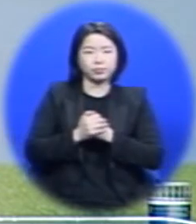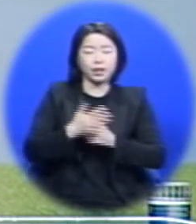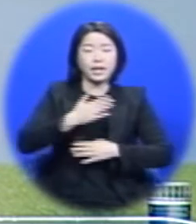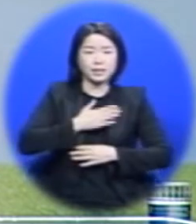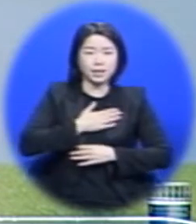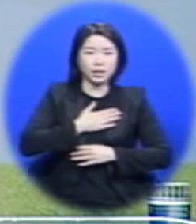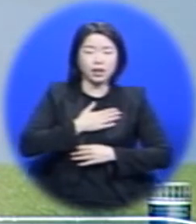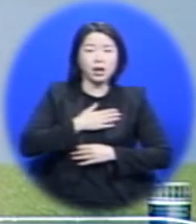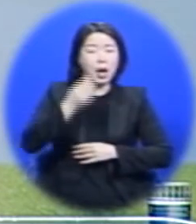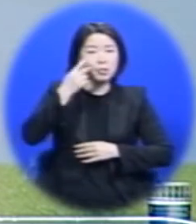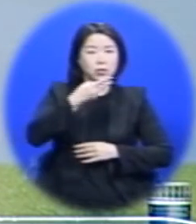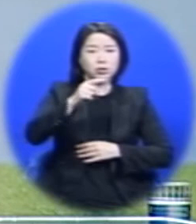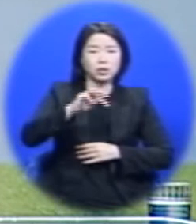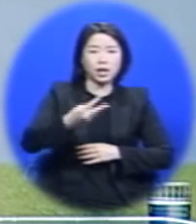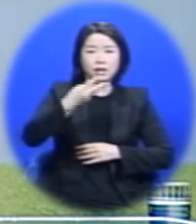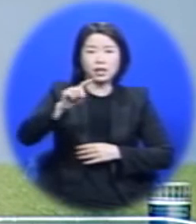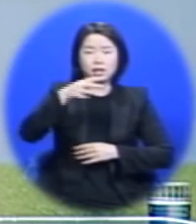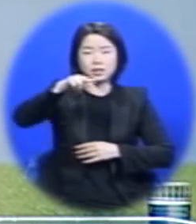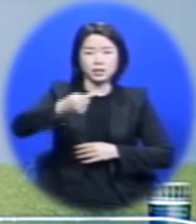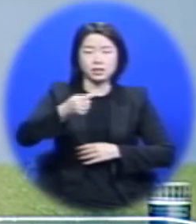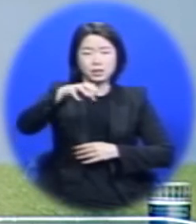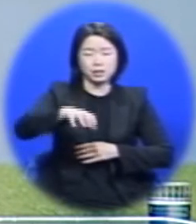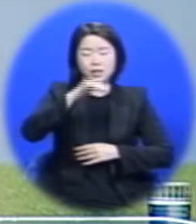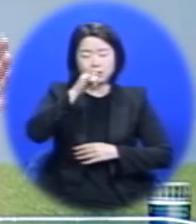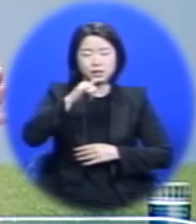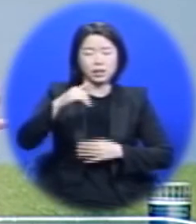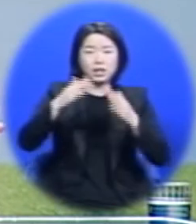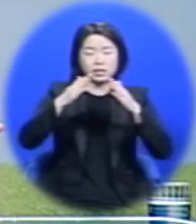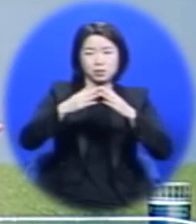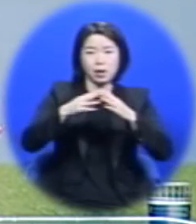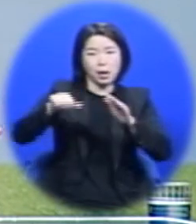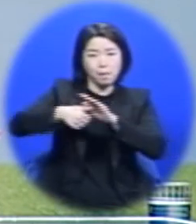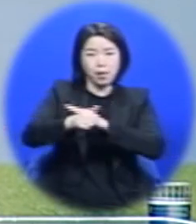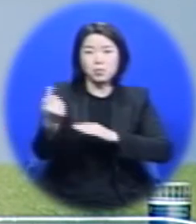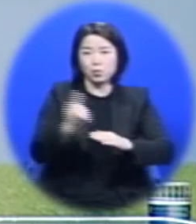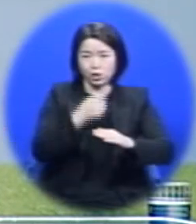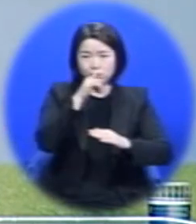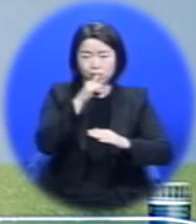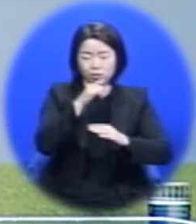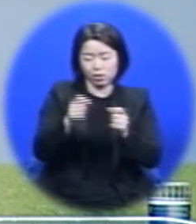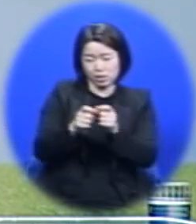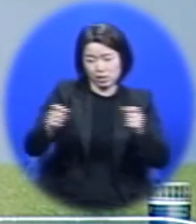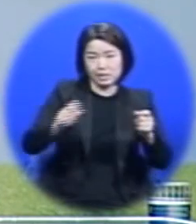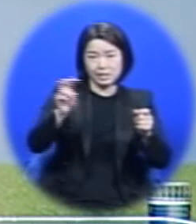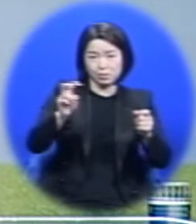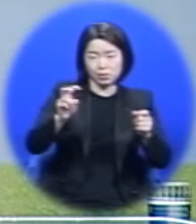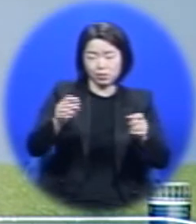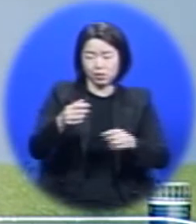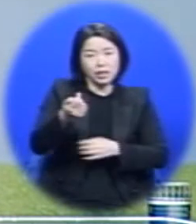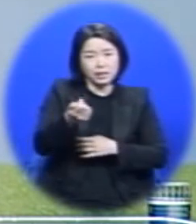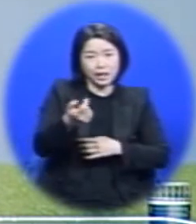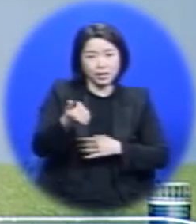제가 미국 댈러스에 있을 때 저희 집에 뱀이 들어왔었어요. 한 20cm 정도, 뭐 그렇게 크지